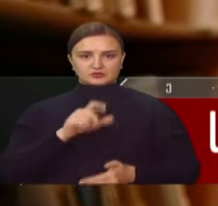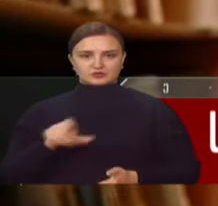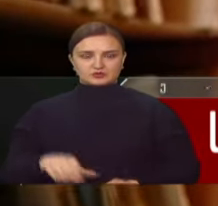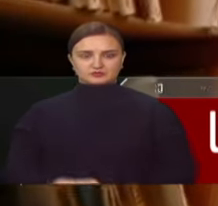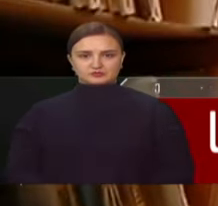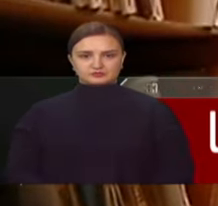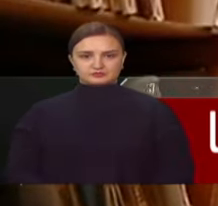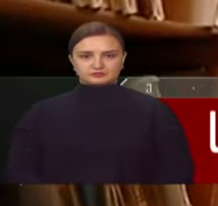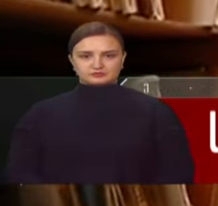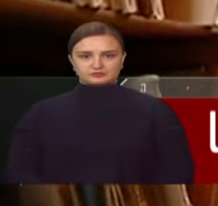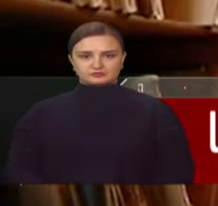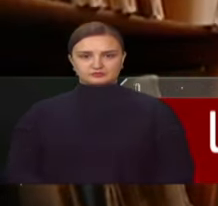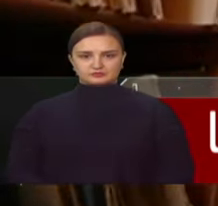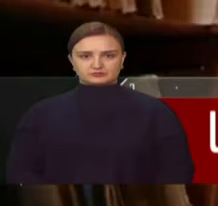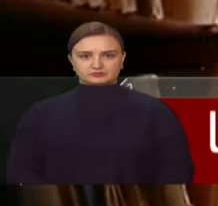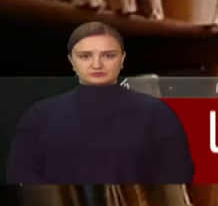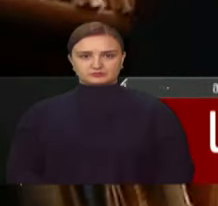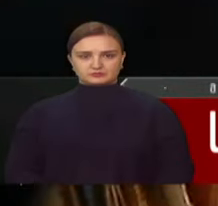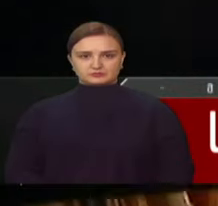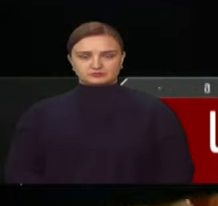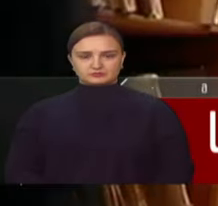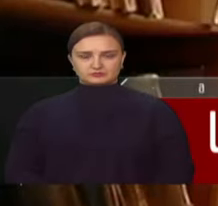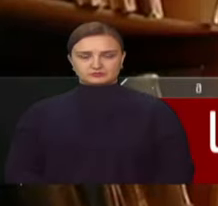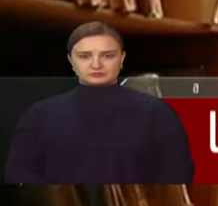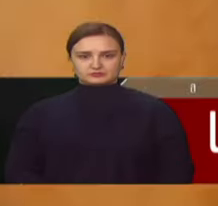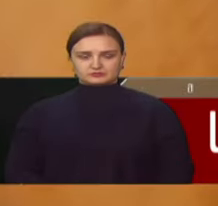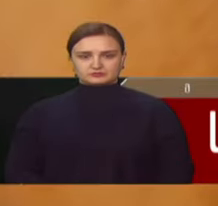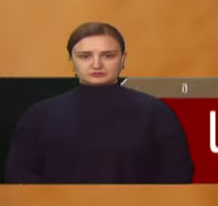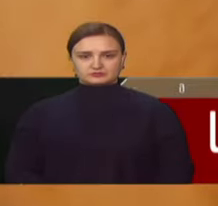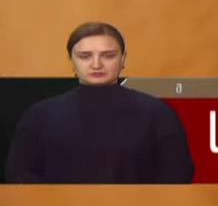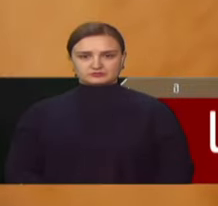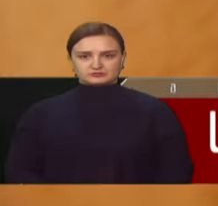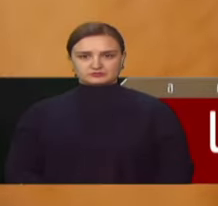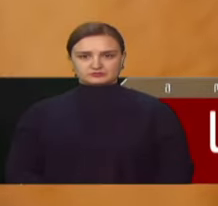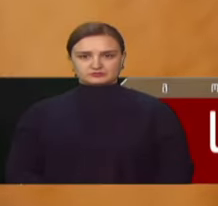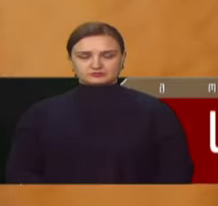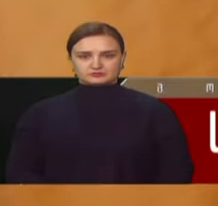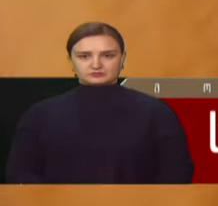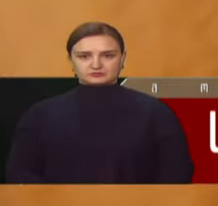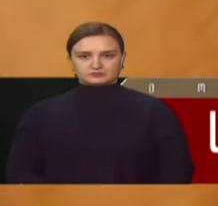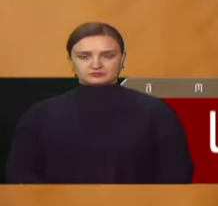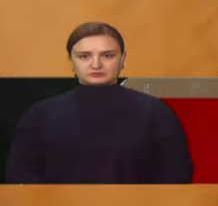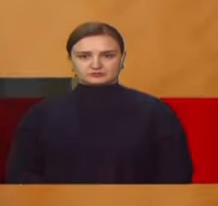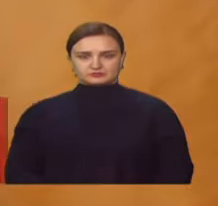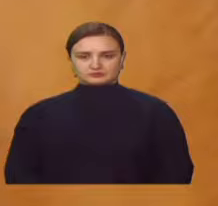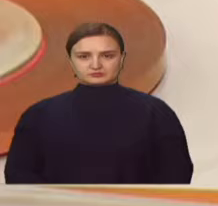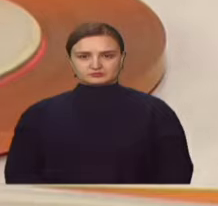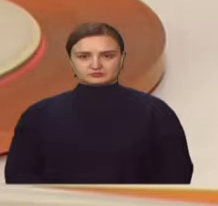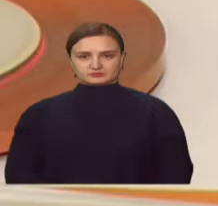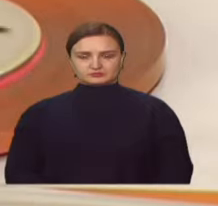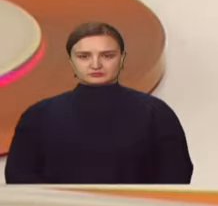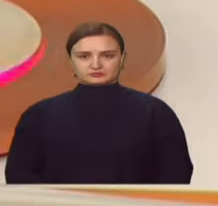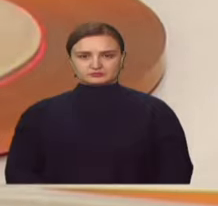რა გვესაუბრებია? ხმა არის მათზე ჩაწერილი, მოძღვრავენ, გვასწავლიან. ეს ფონდი არის